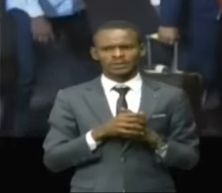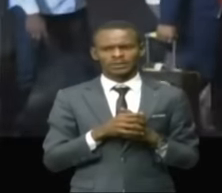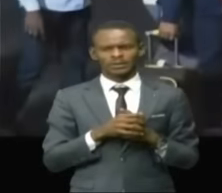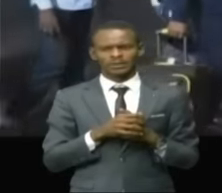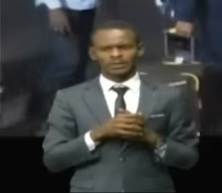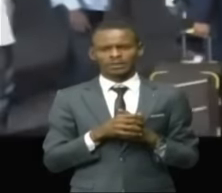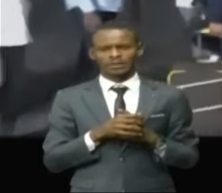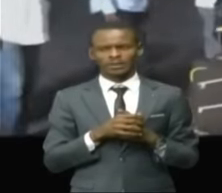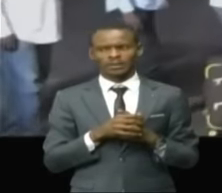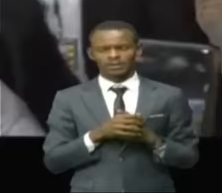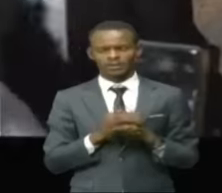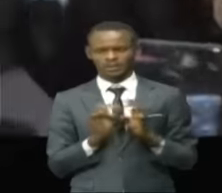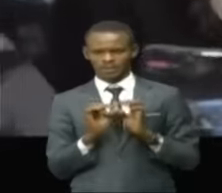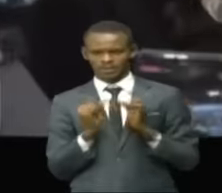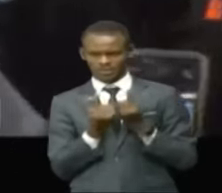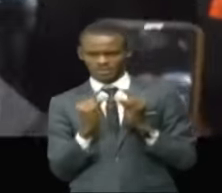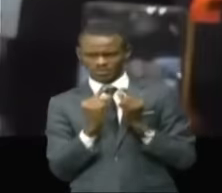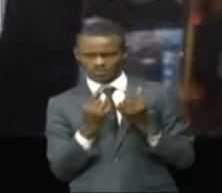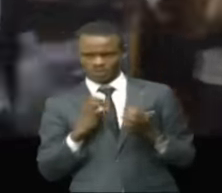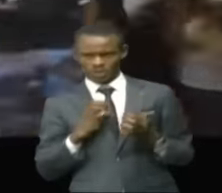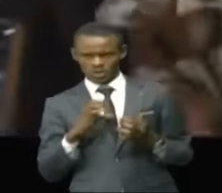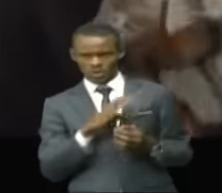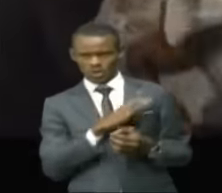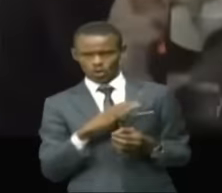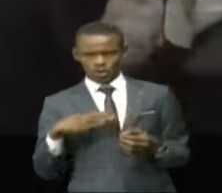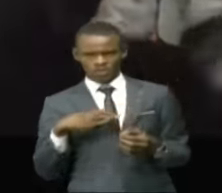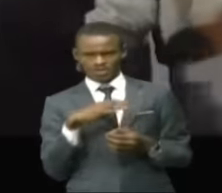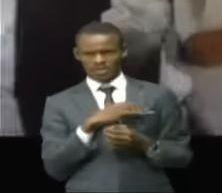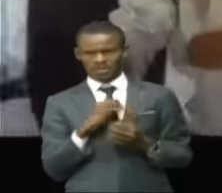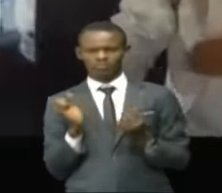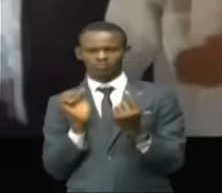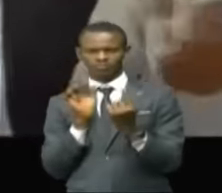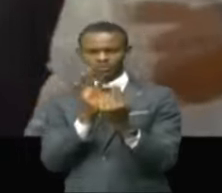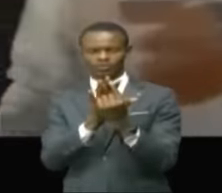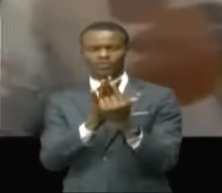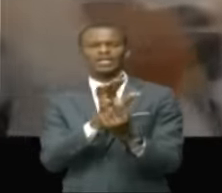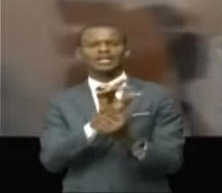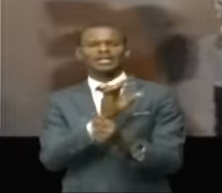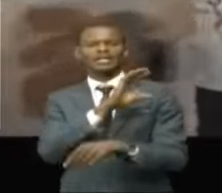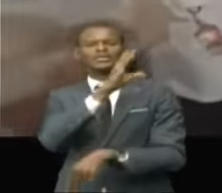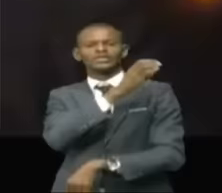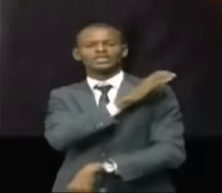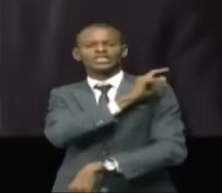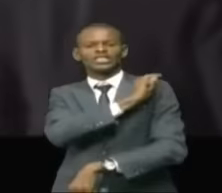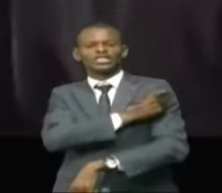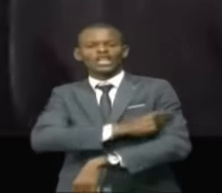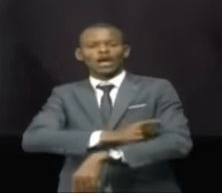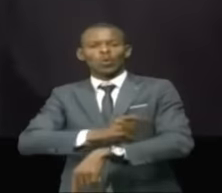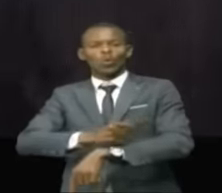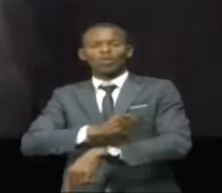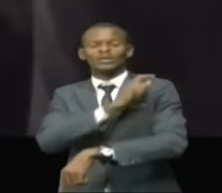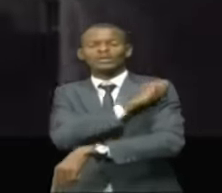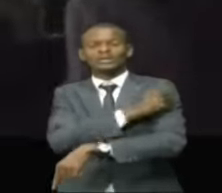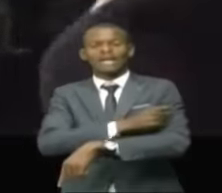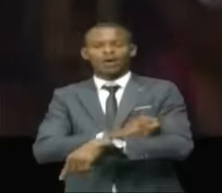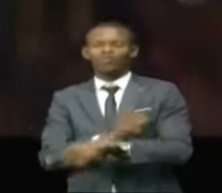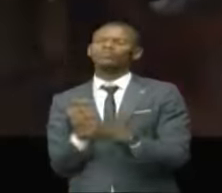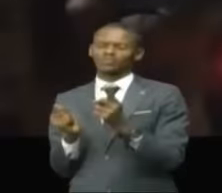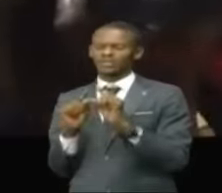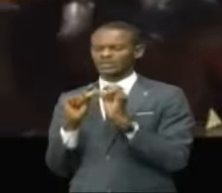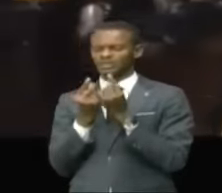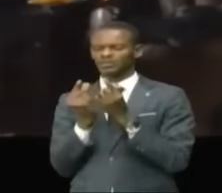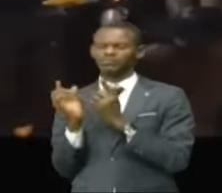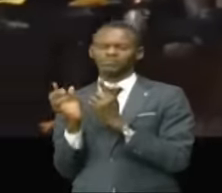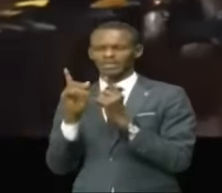comité restreint dirigé par le président fédéral de la Tchangou Willy Kwetéminga. Après avoir rempli toutes les